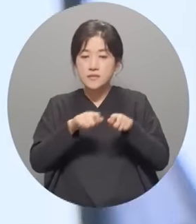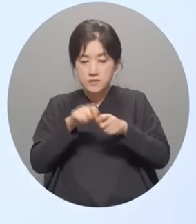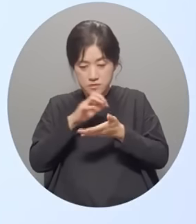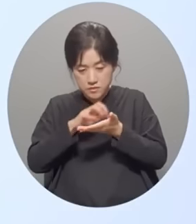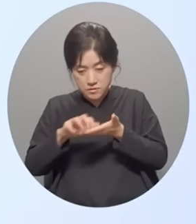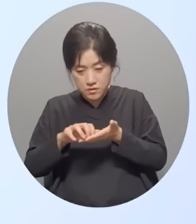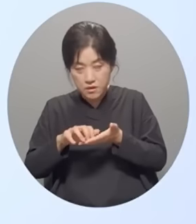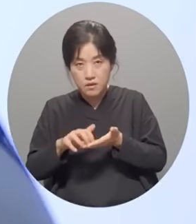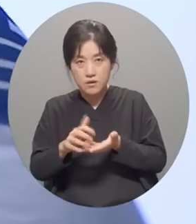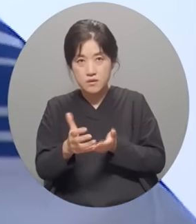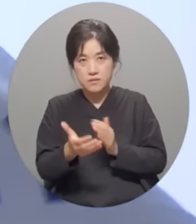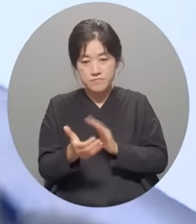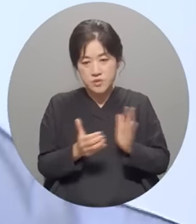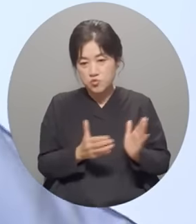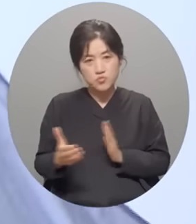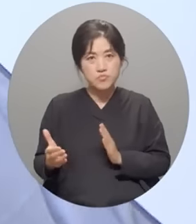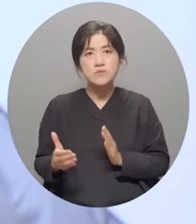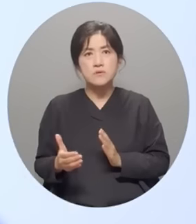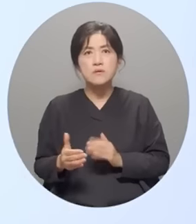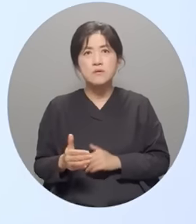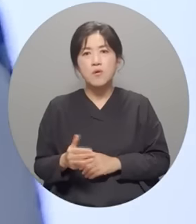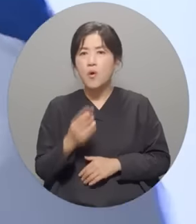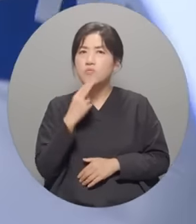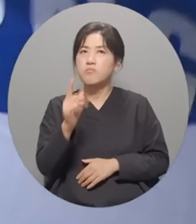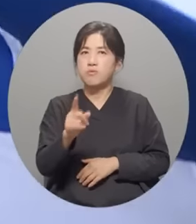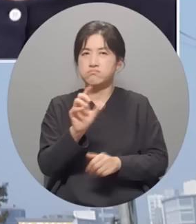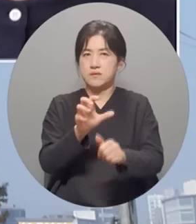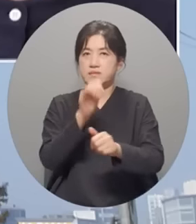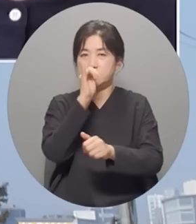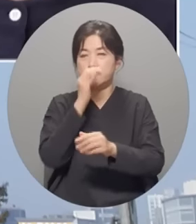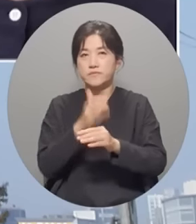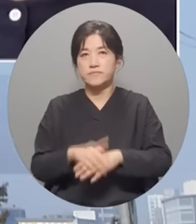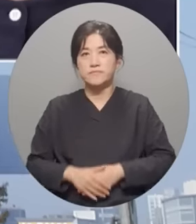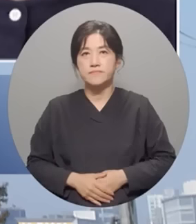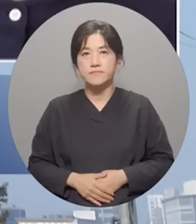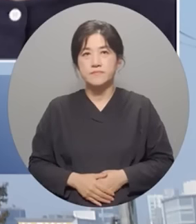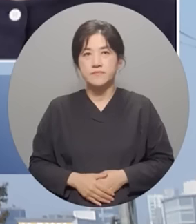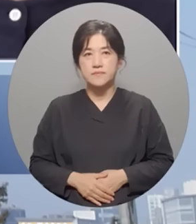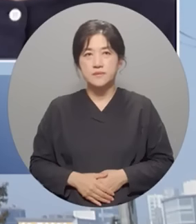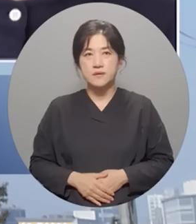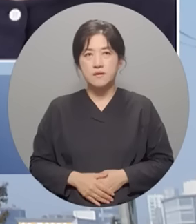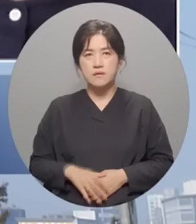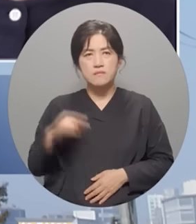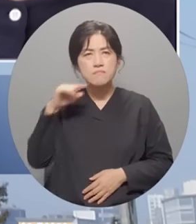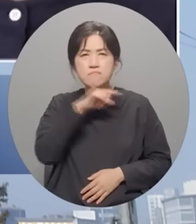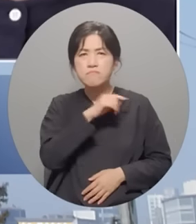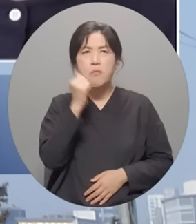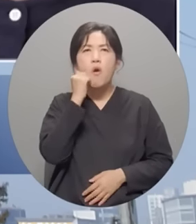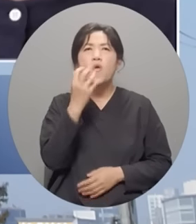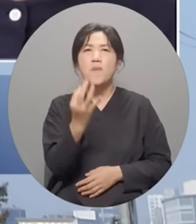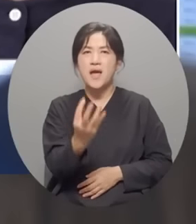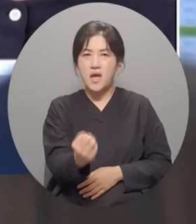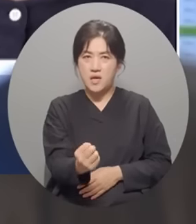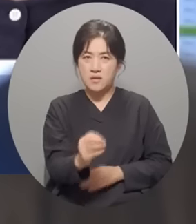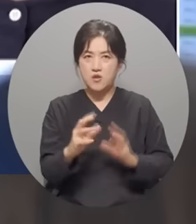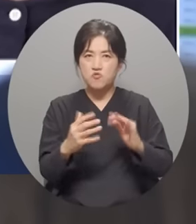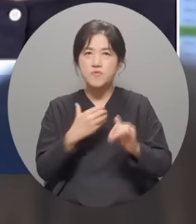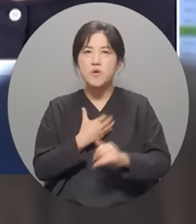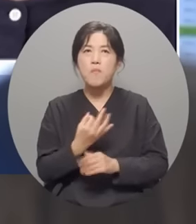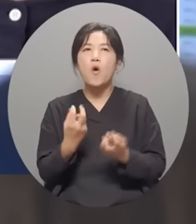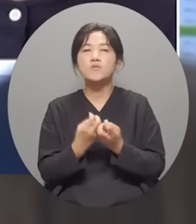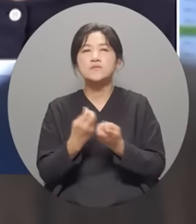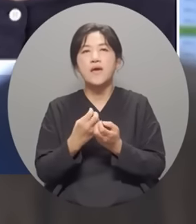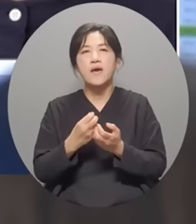결과를 일찍감치 내놓았어야 한다는 지적도 나옵니다 얼만큼의 손실을 입었고 이에 대해서 국민연금은